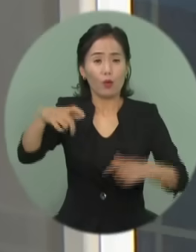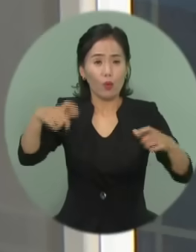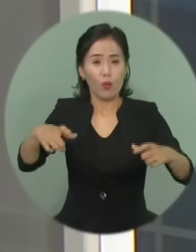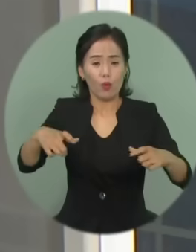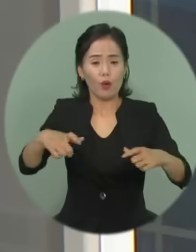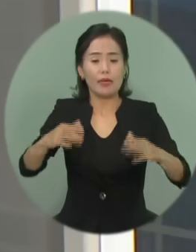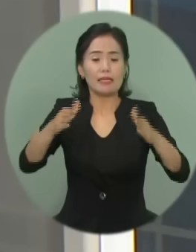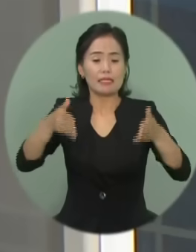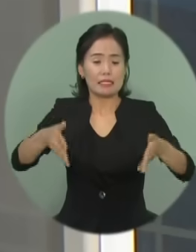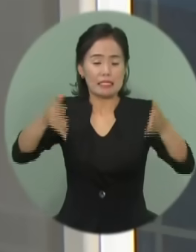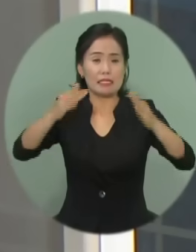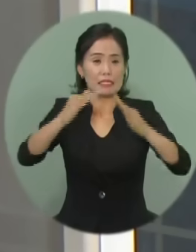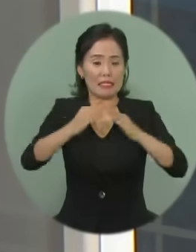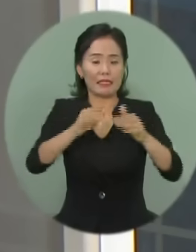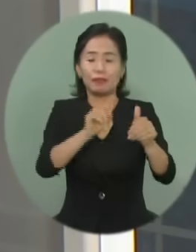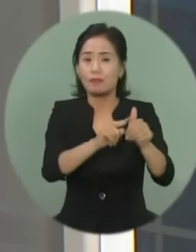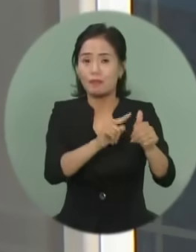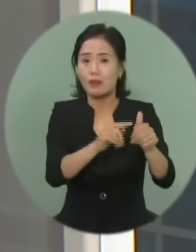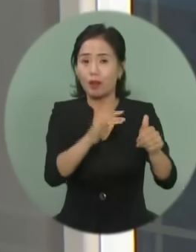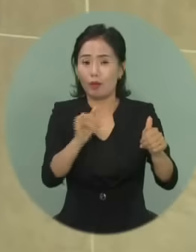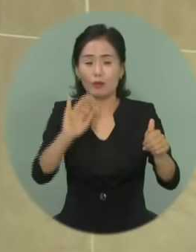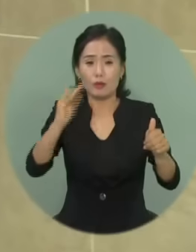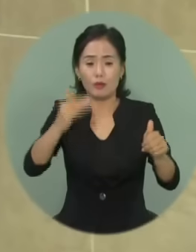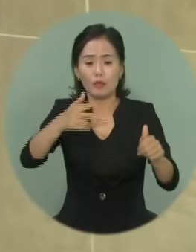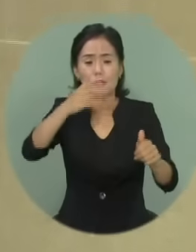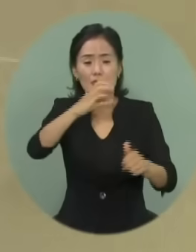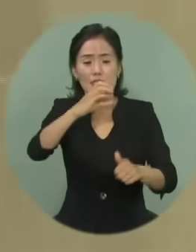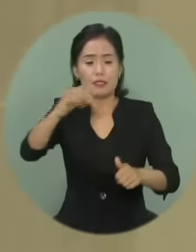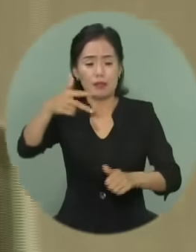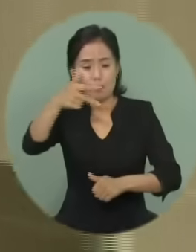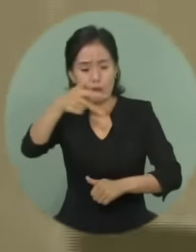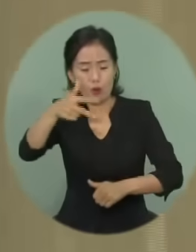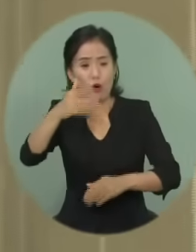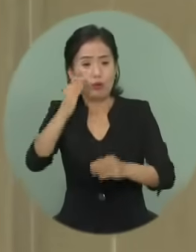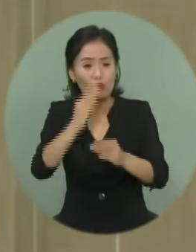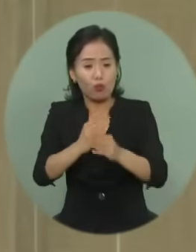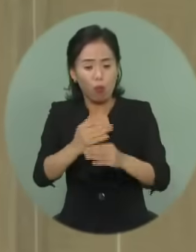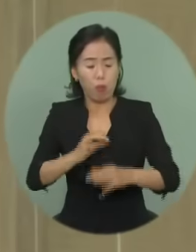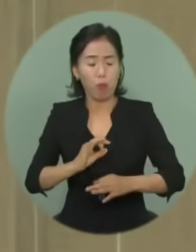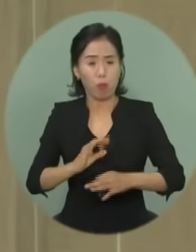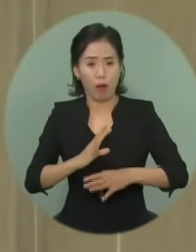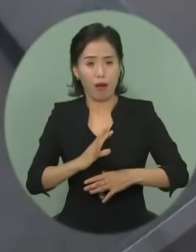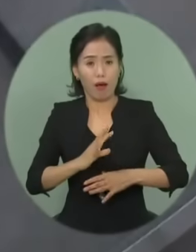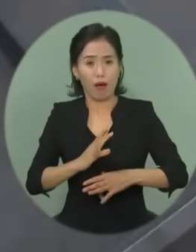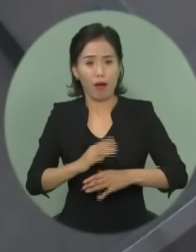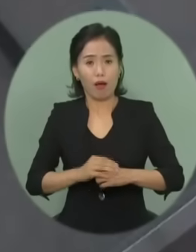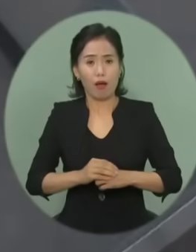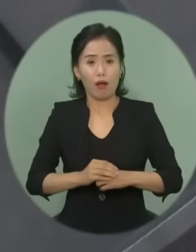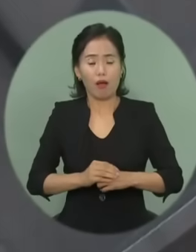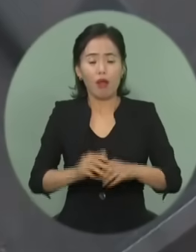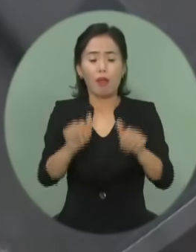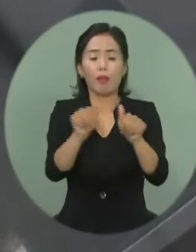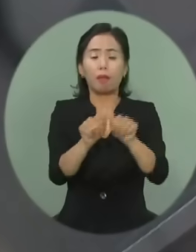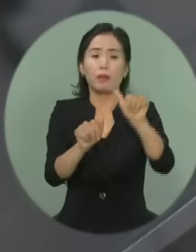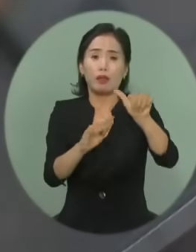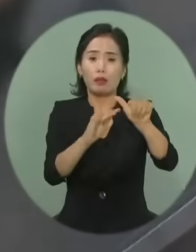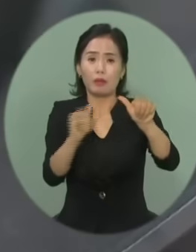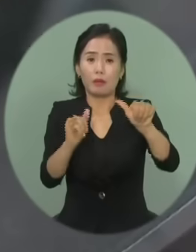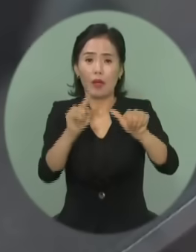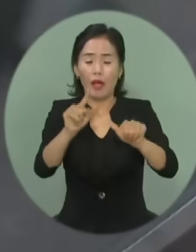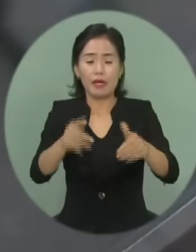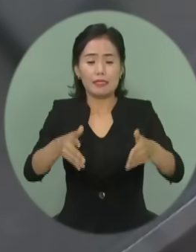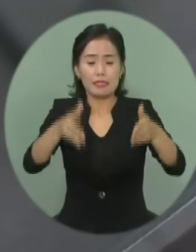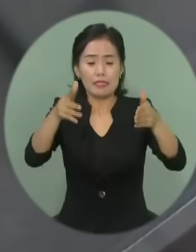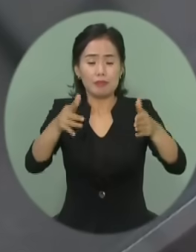있는 다가구 주택 건물주 김모 씨는 최근 CCTV 돌려보다 깜짝 놀랐습니다 남성 다섯명이 한